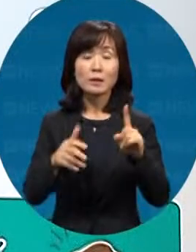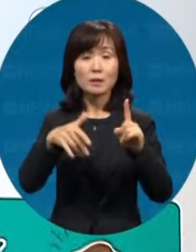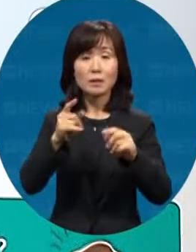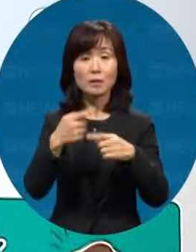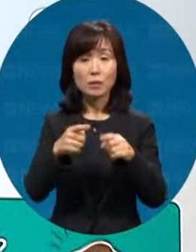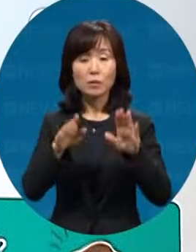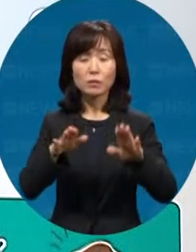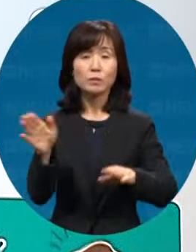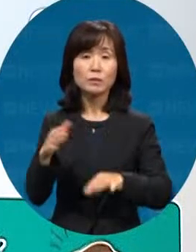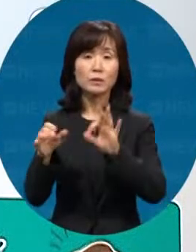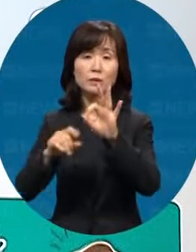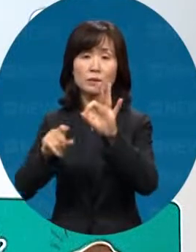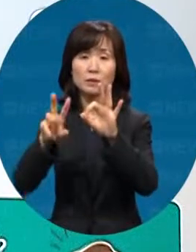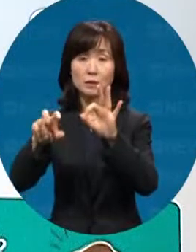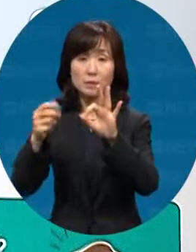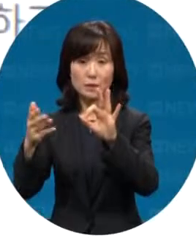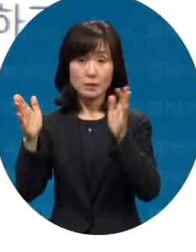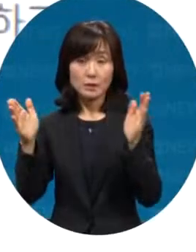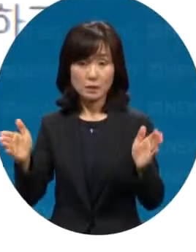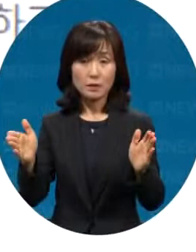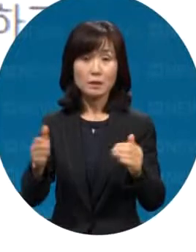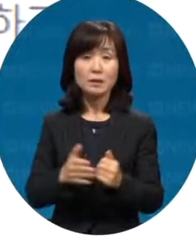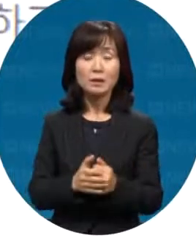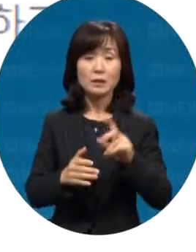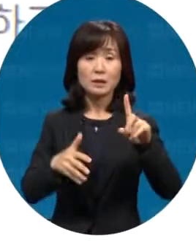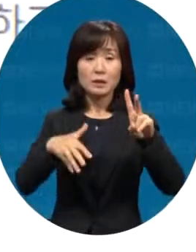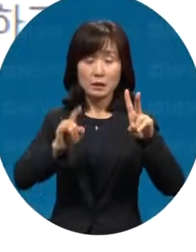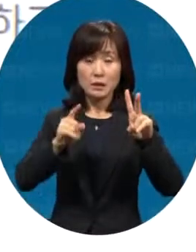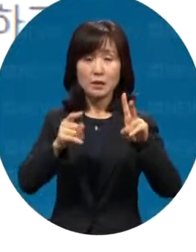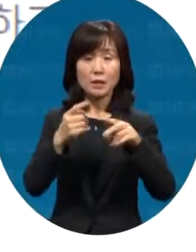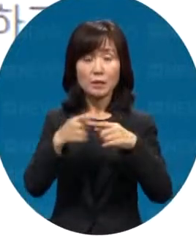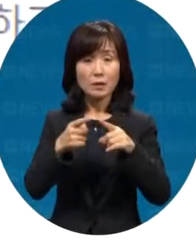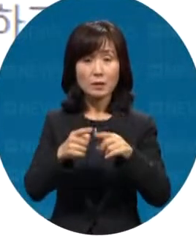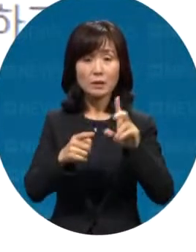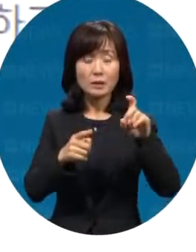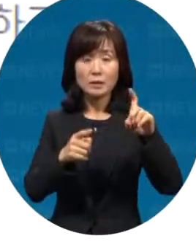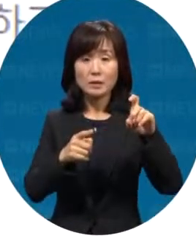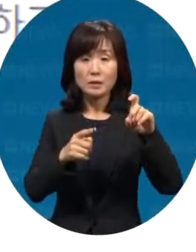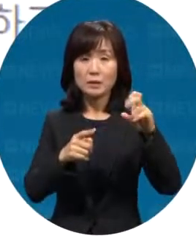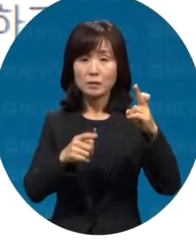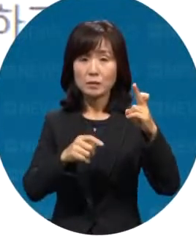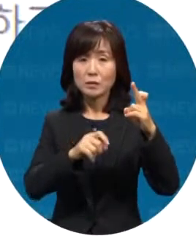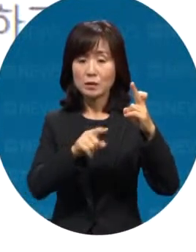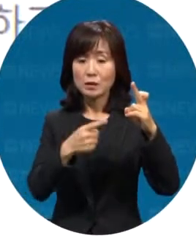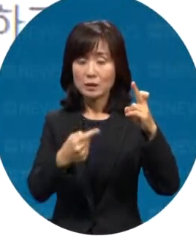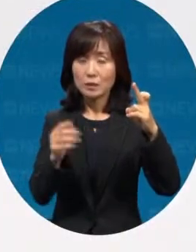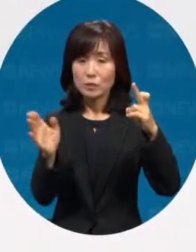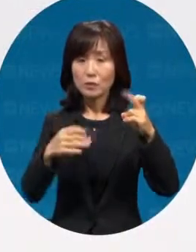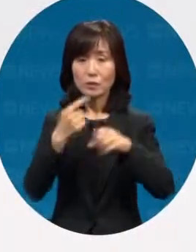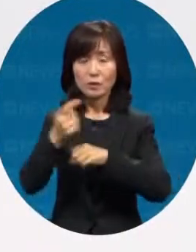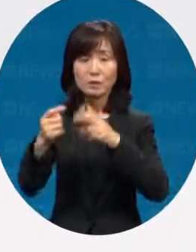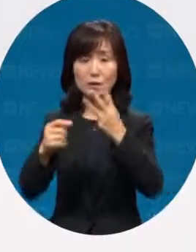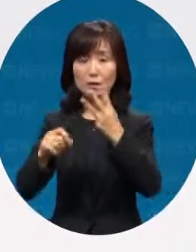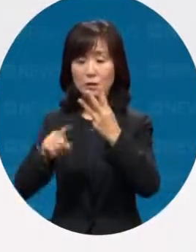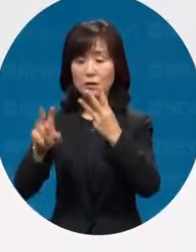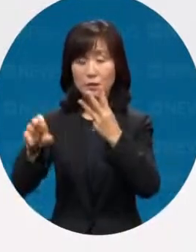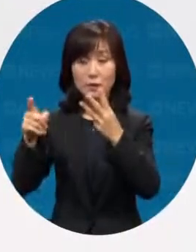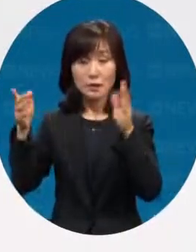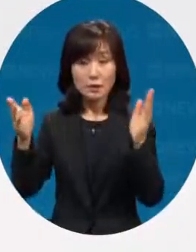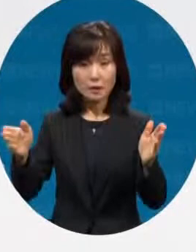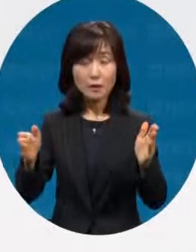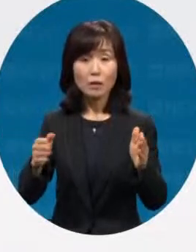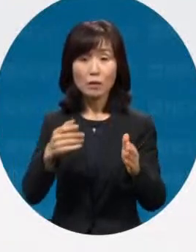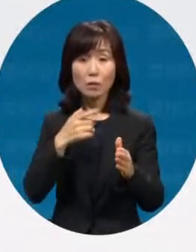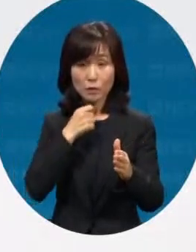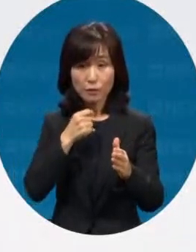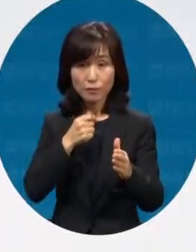오늘부터 10월 28일까지 2차 평가 닌 12월 1일부터 내년 3월 31일까지로 참여를 원하는